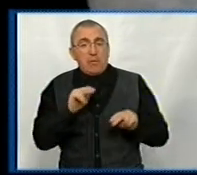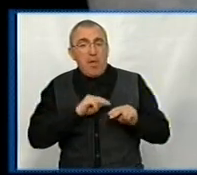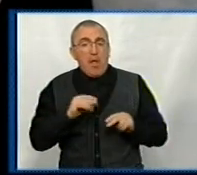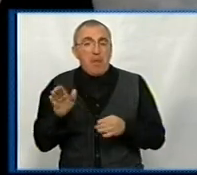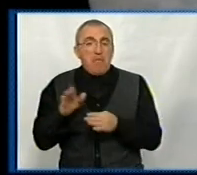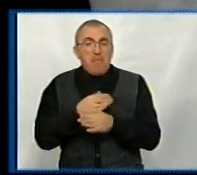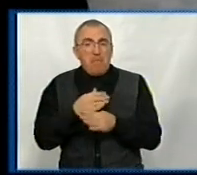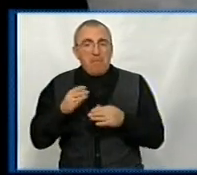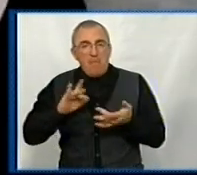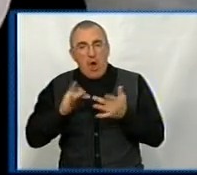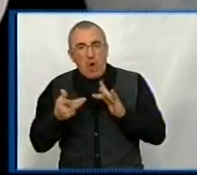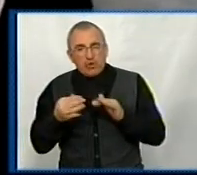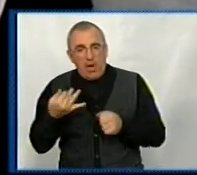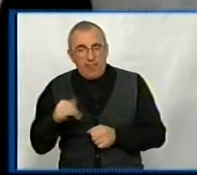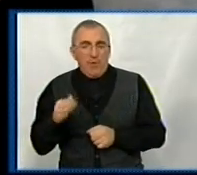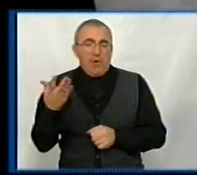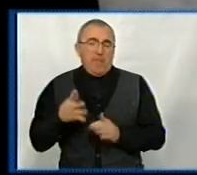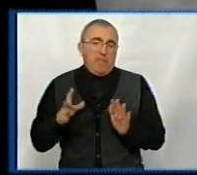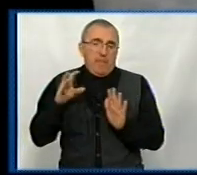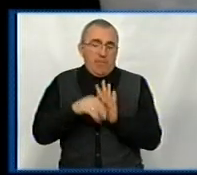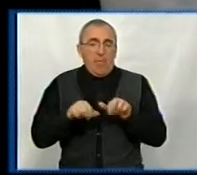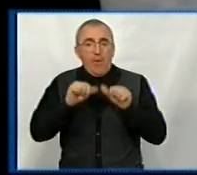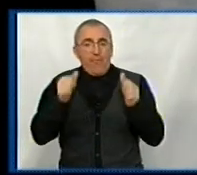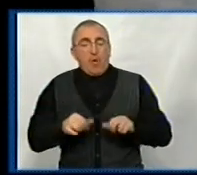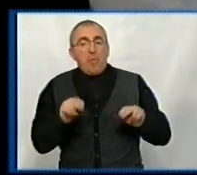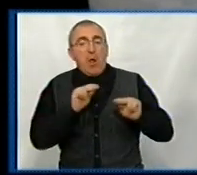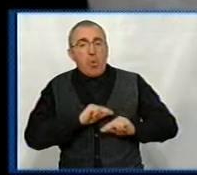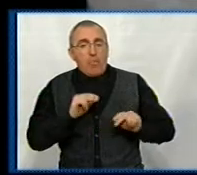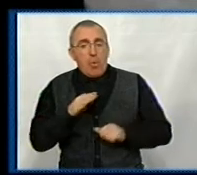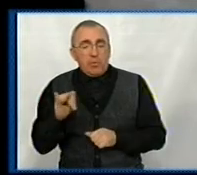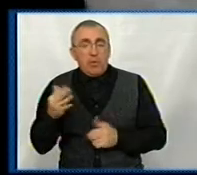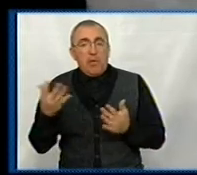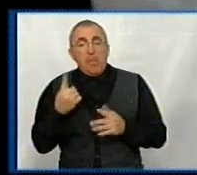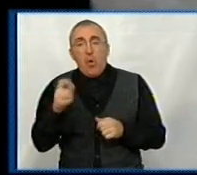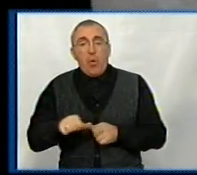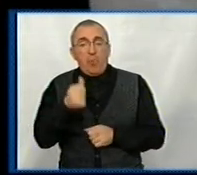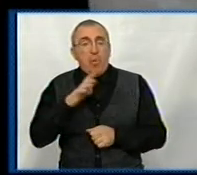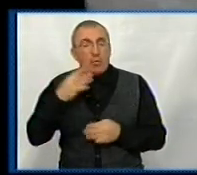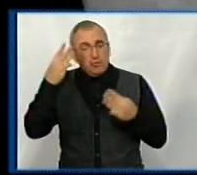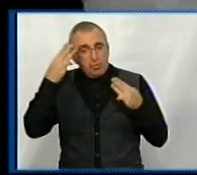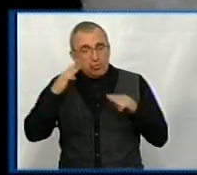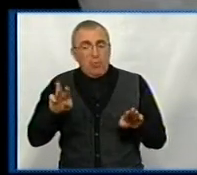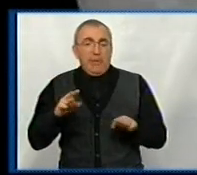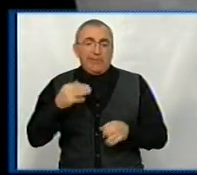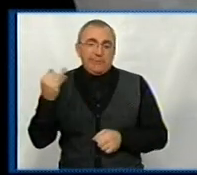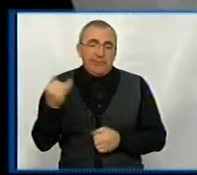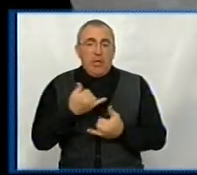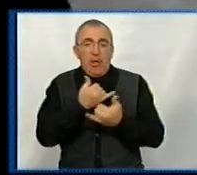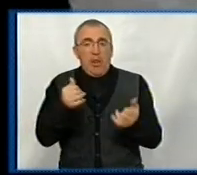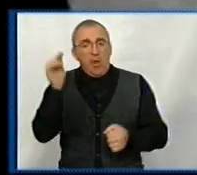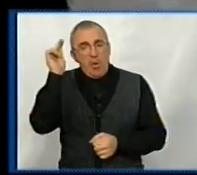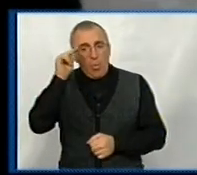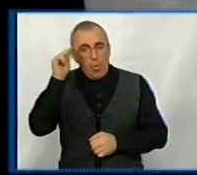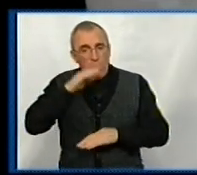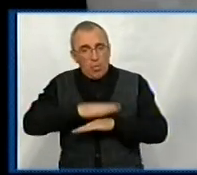мережевий, онлайн-баркемп, який містив форми роботи, які, по-перше, були сучасні, цікаві для учнів,